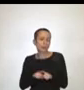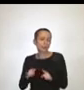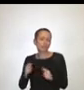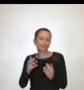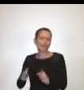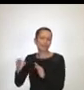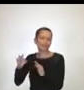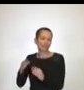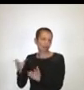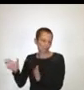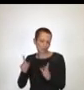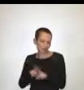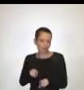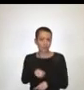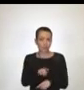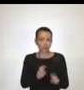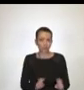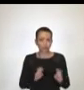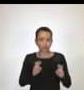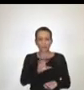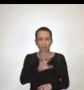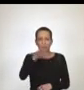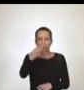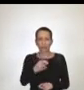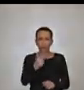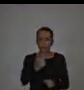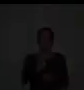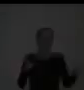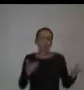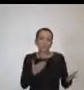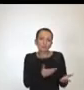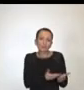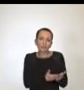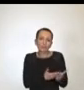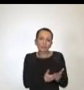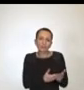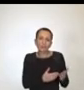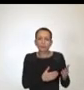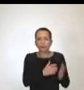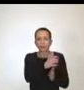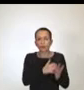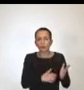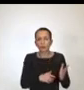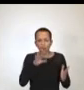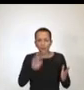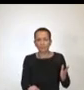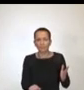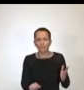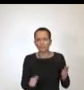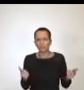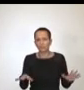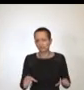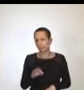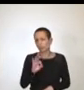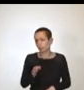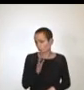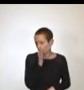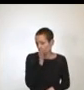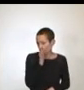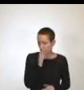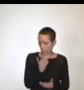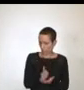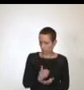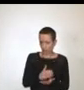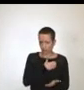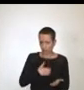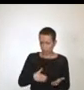banques, de 5% par an au bout d'1 an. La Chambre relève le fait que c'était pas possible pour un crédit